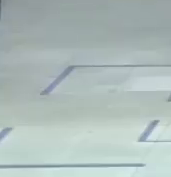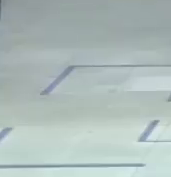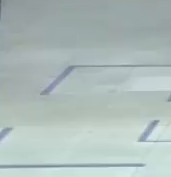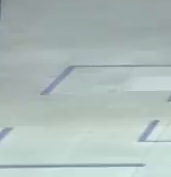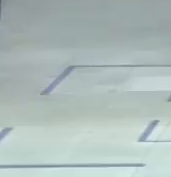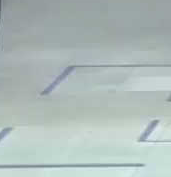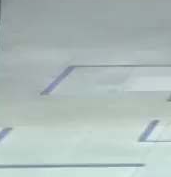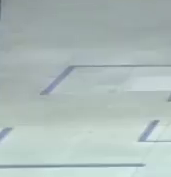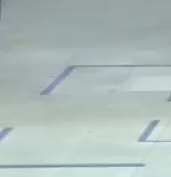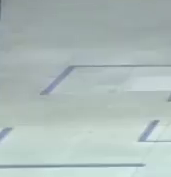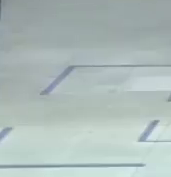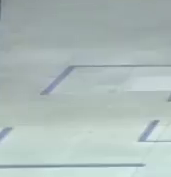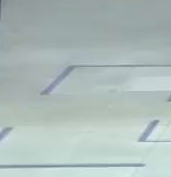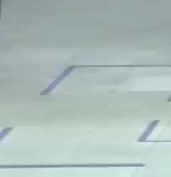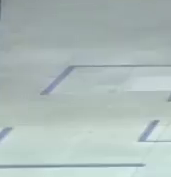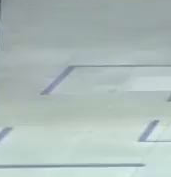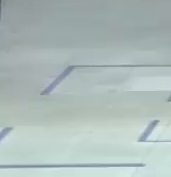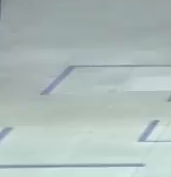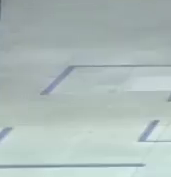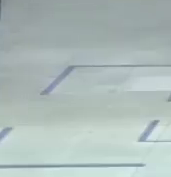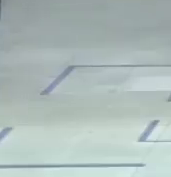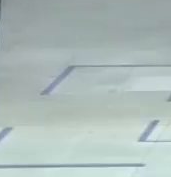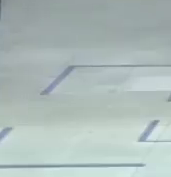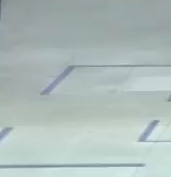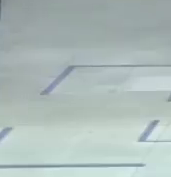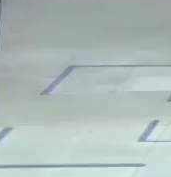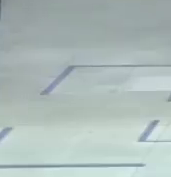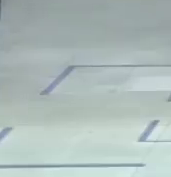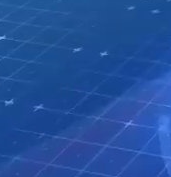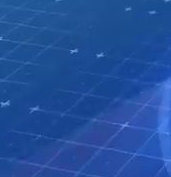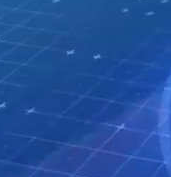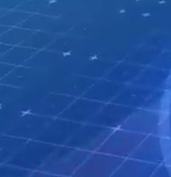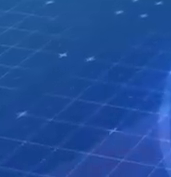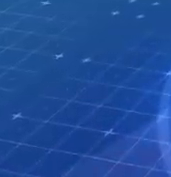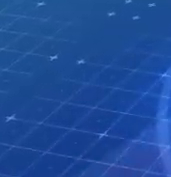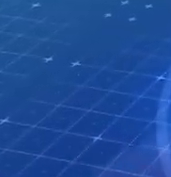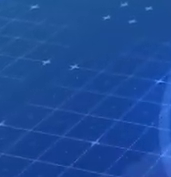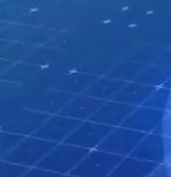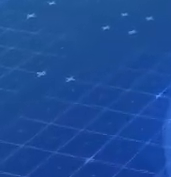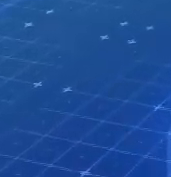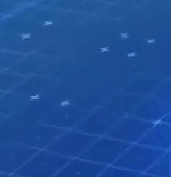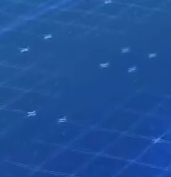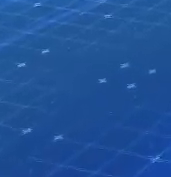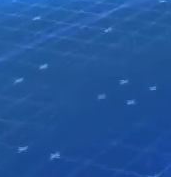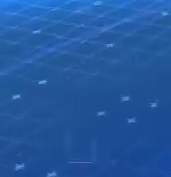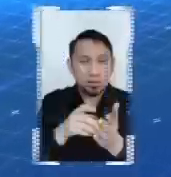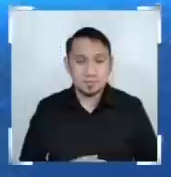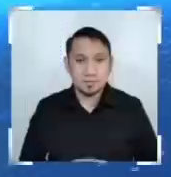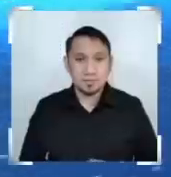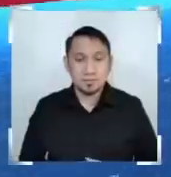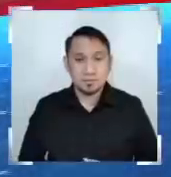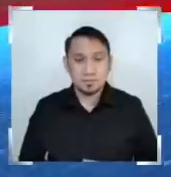iba naman, napipilitan na rin mangutang dahil sa hirap ng buhay. Saksi lot, si Jamie Santos.